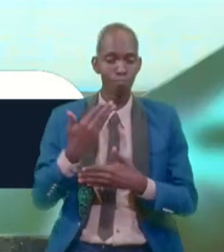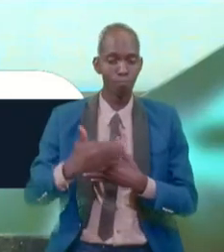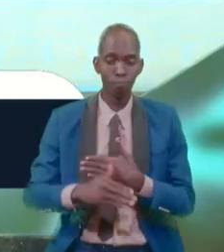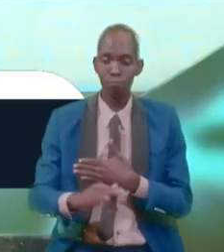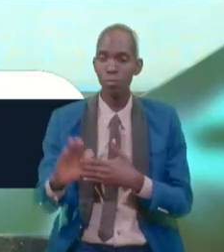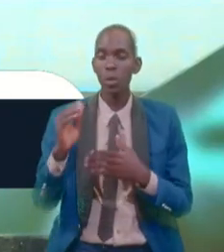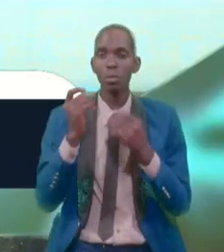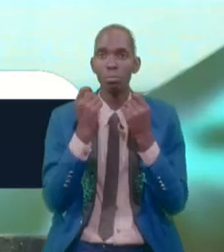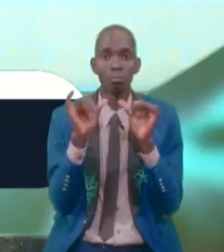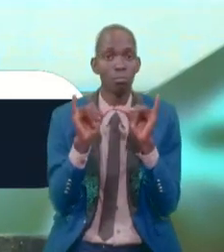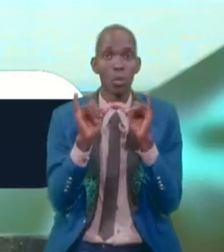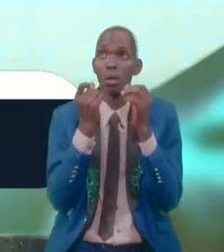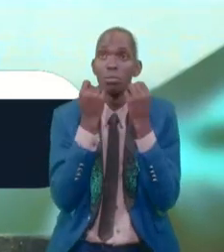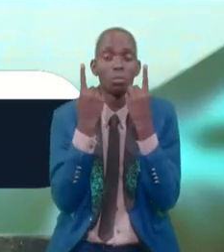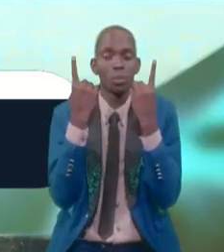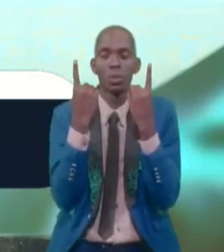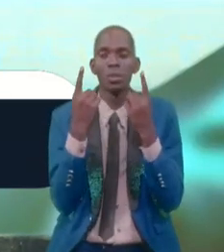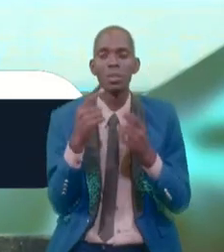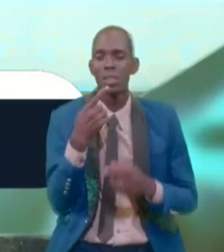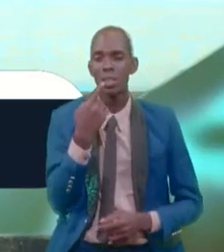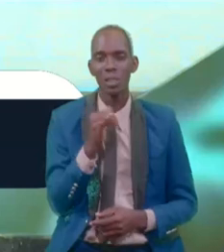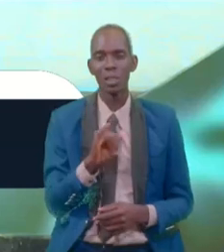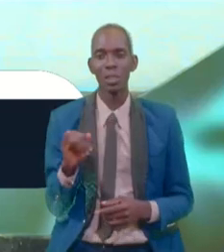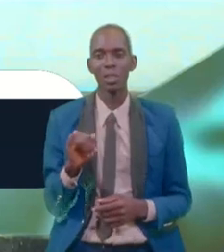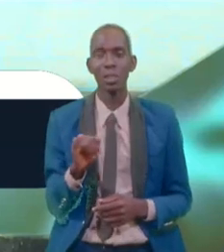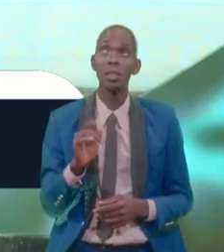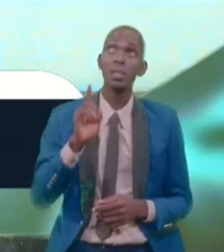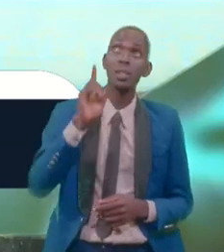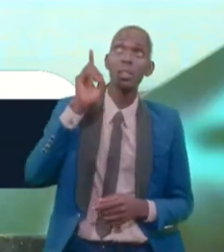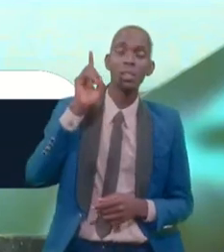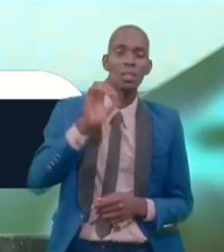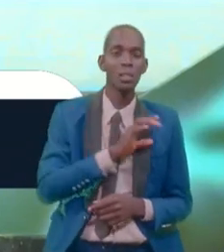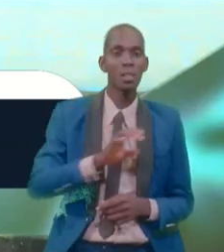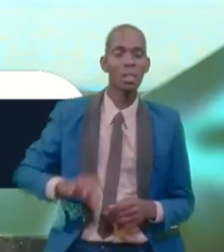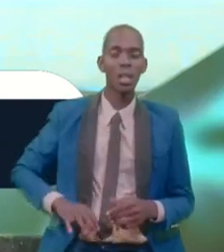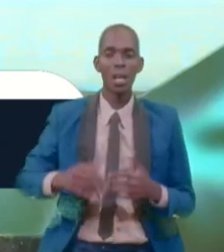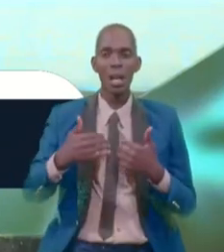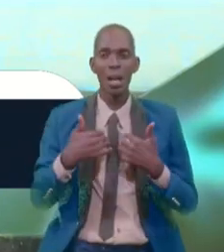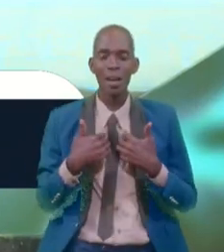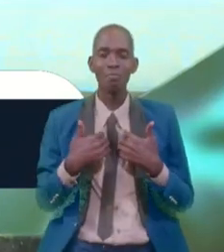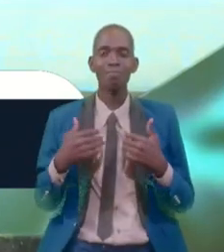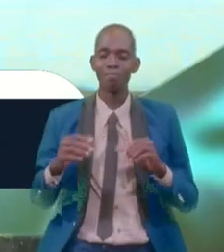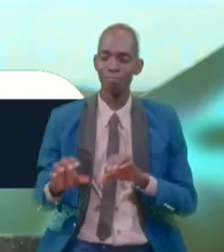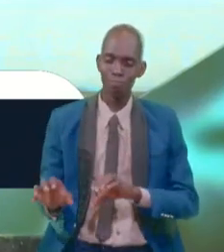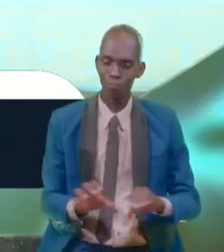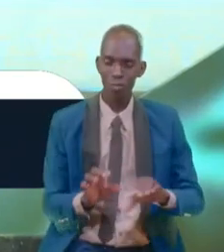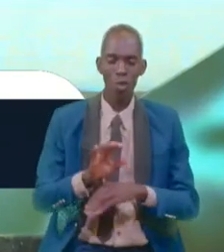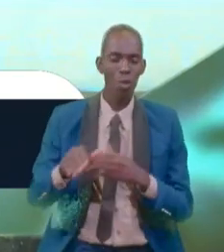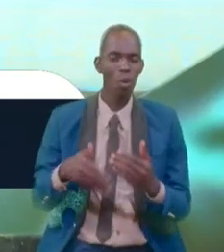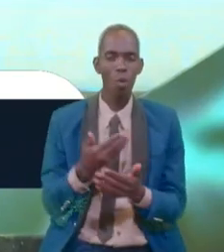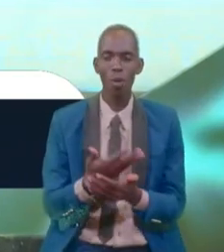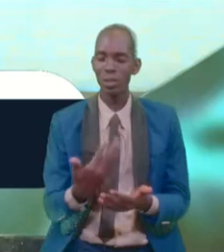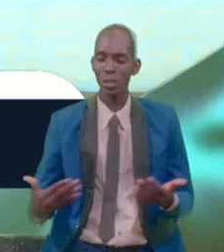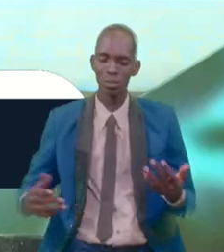Ils étaient dans le plus grand étonnement et disaient, il fait tout à